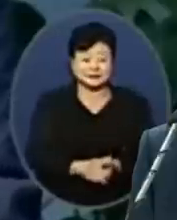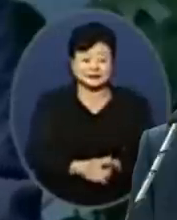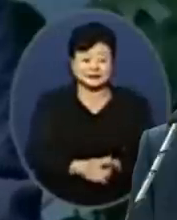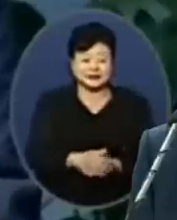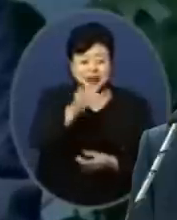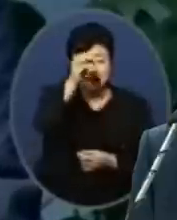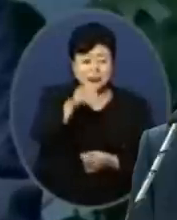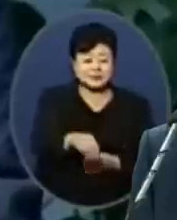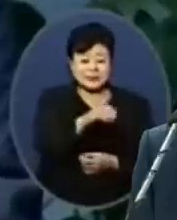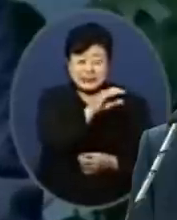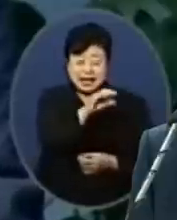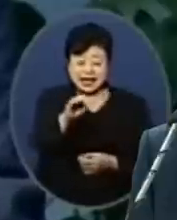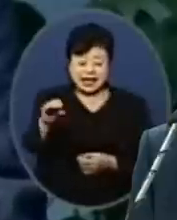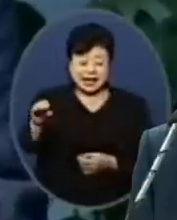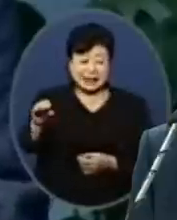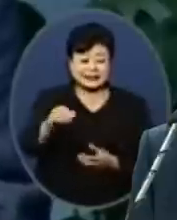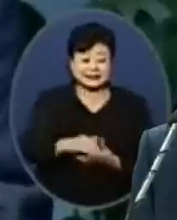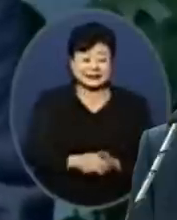십자가가